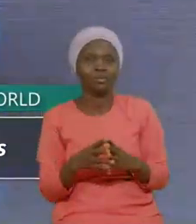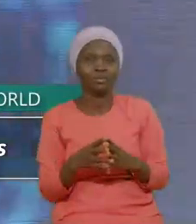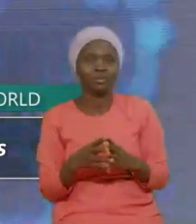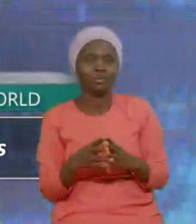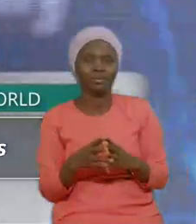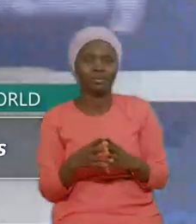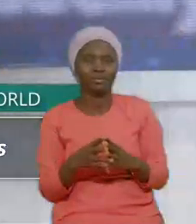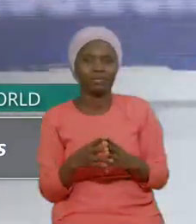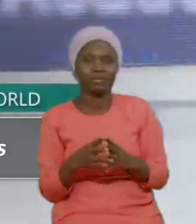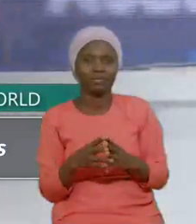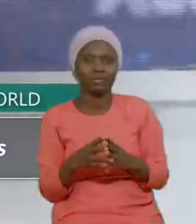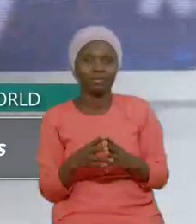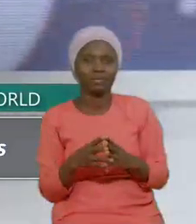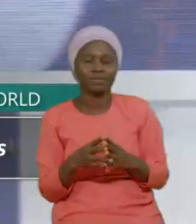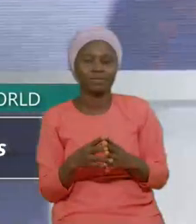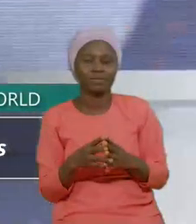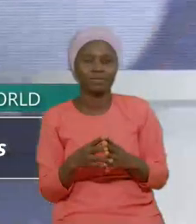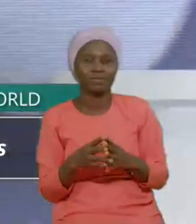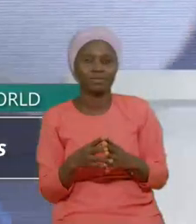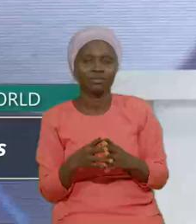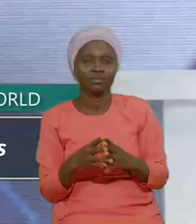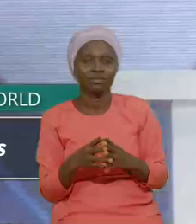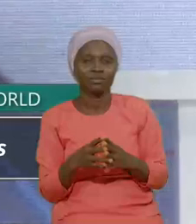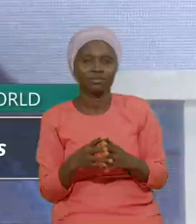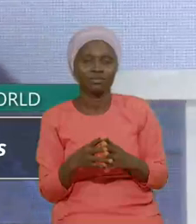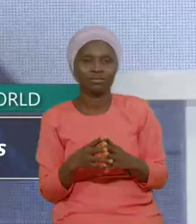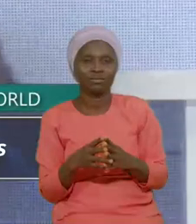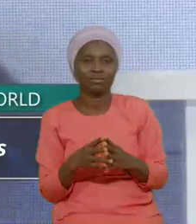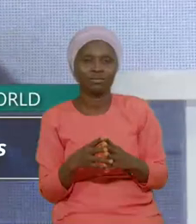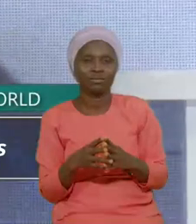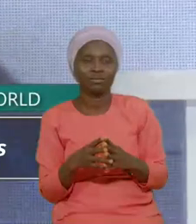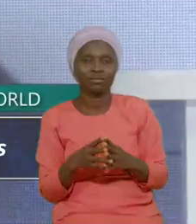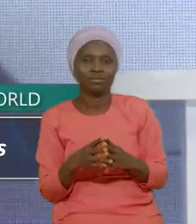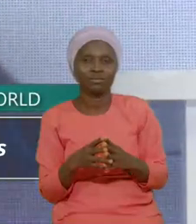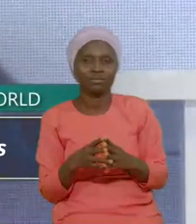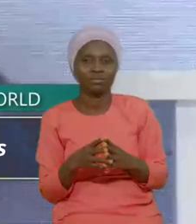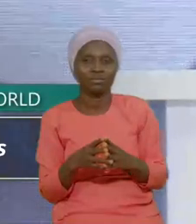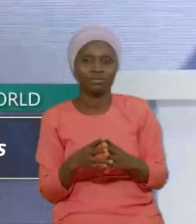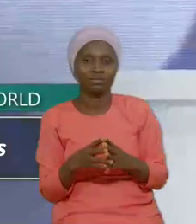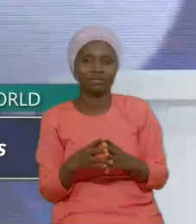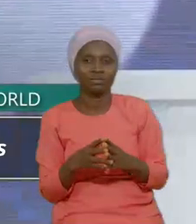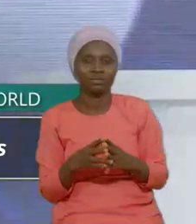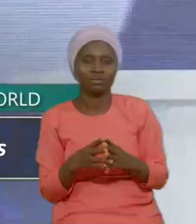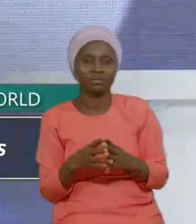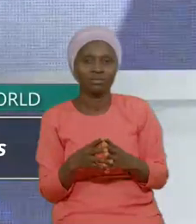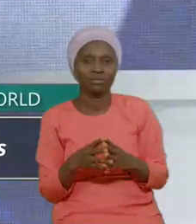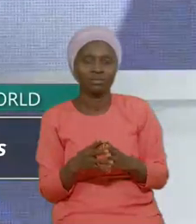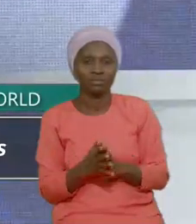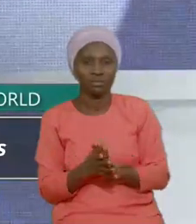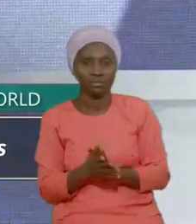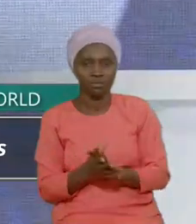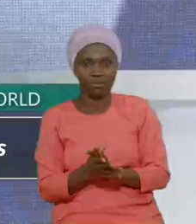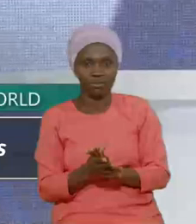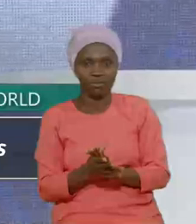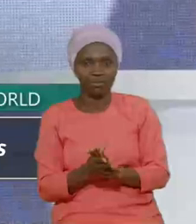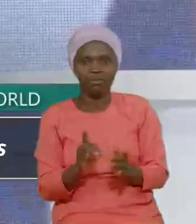Et en physique, lorsque tu mets un objet, il ne bougera pas tant qu'il n'y a pas une force extérieure qui viendra déplacer. Et sans ce mouvement-là,